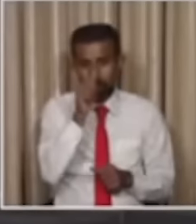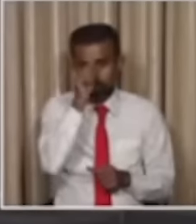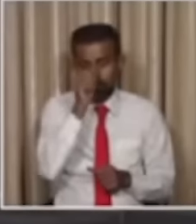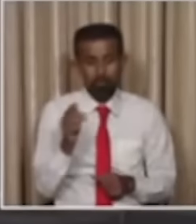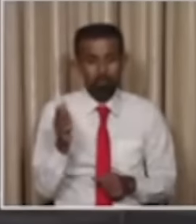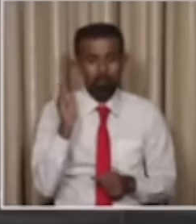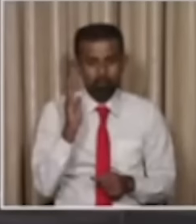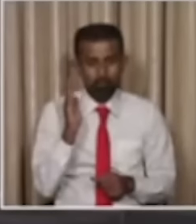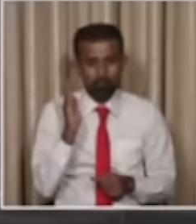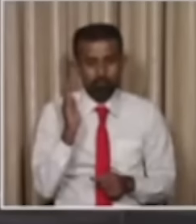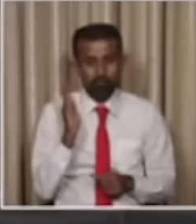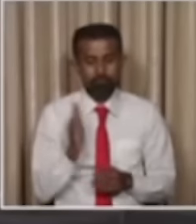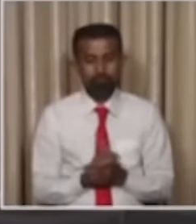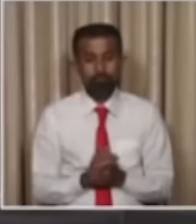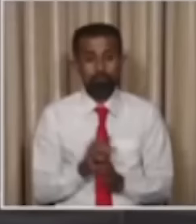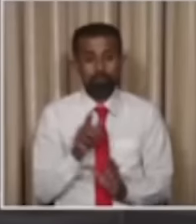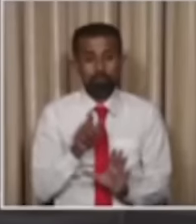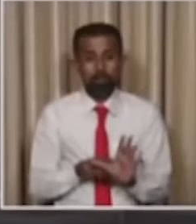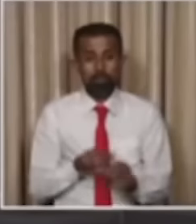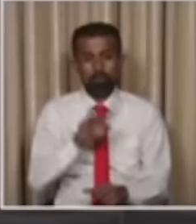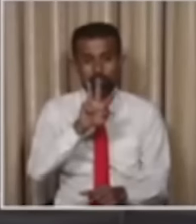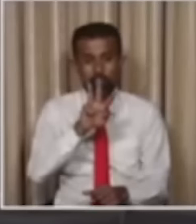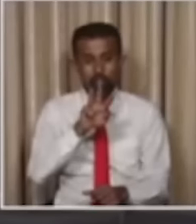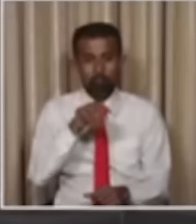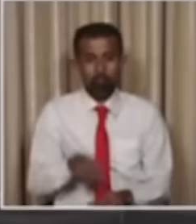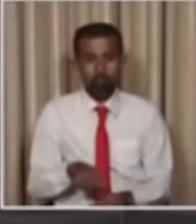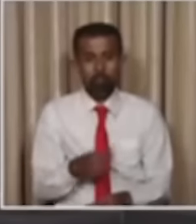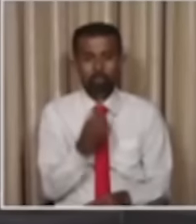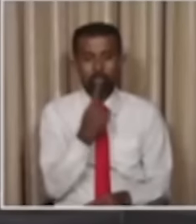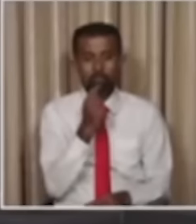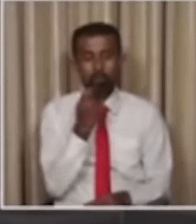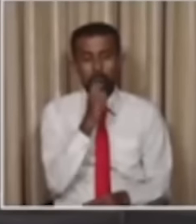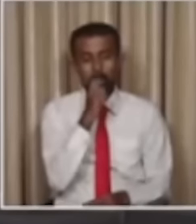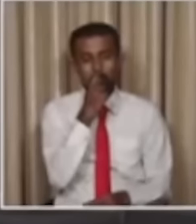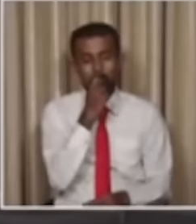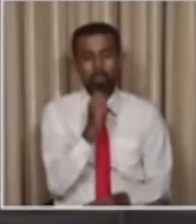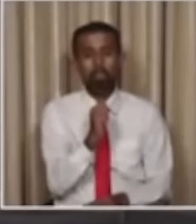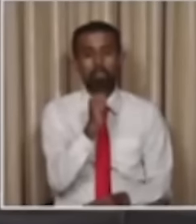තුමා අවුරුදු 3ක් මේ කතාව නොකිය හිටියයි කියලා.